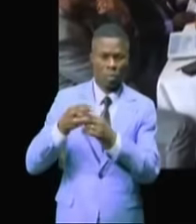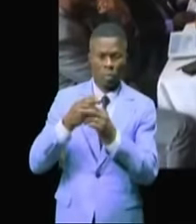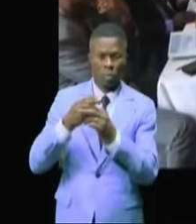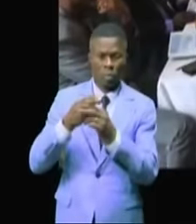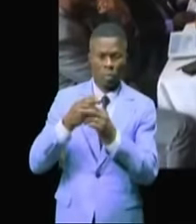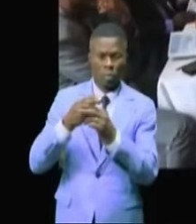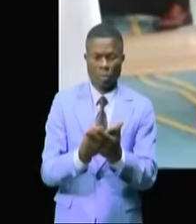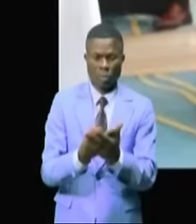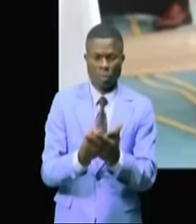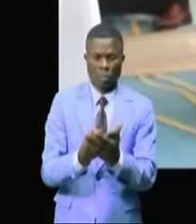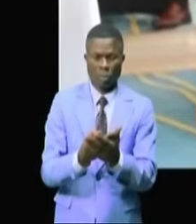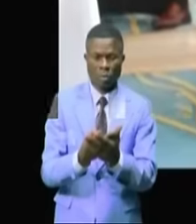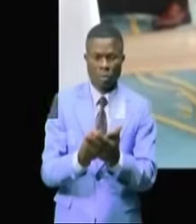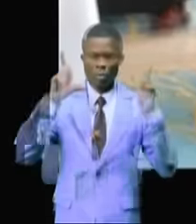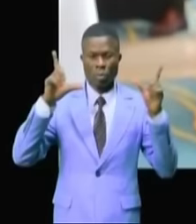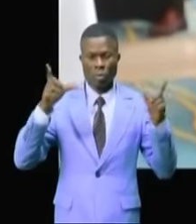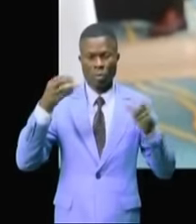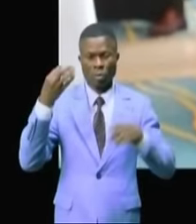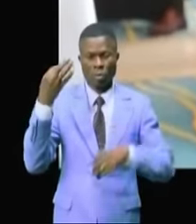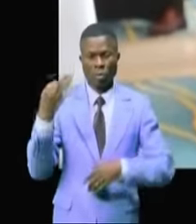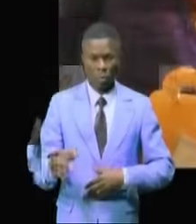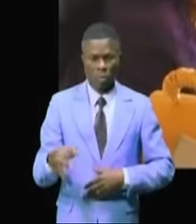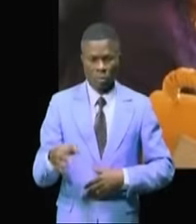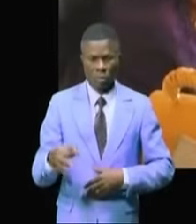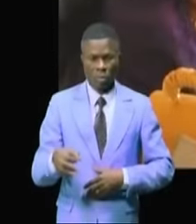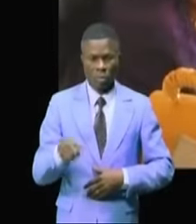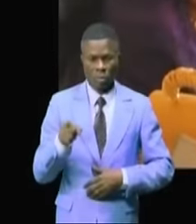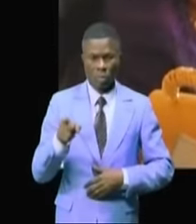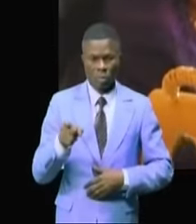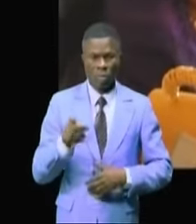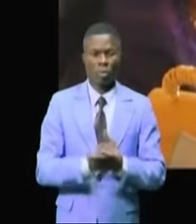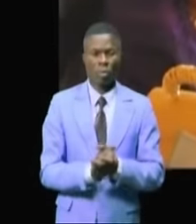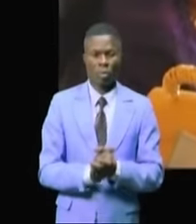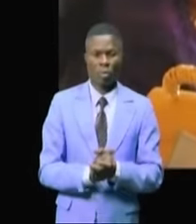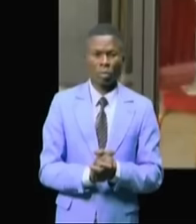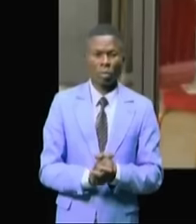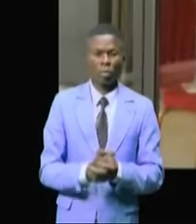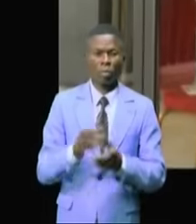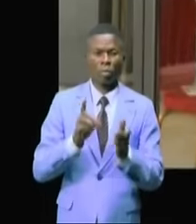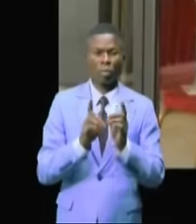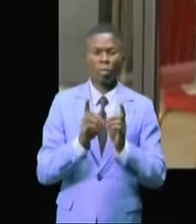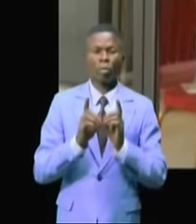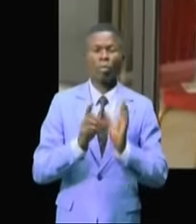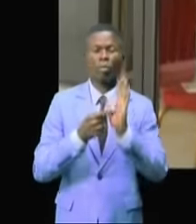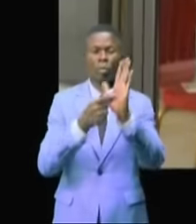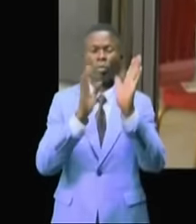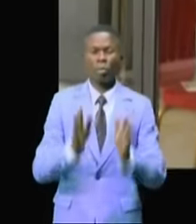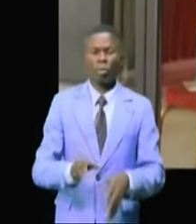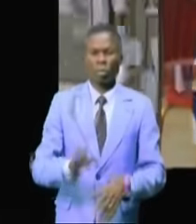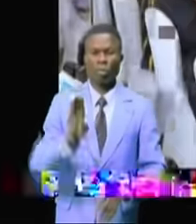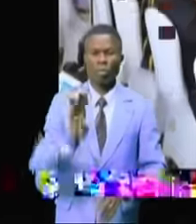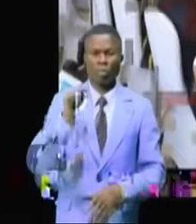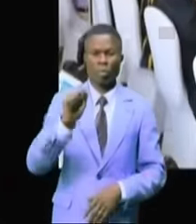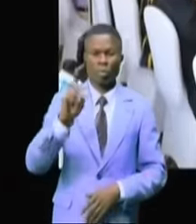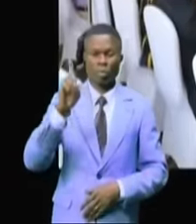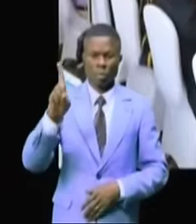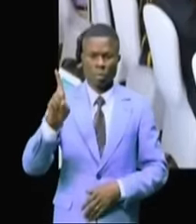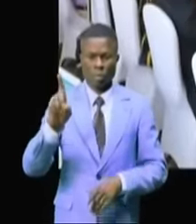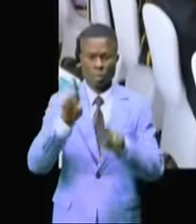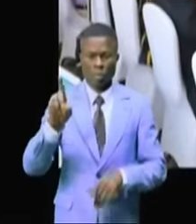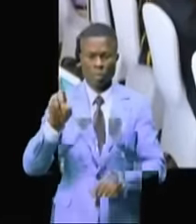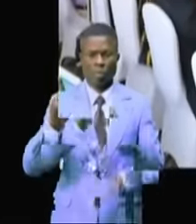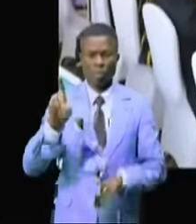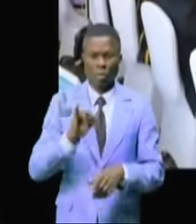finances publiques francophones subsahariennes en CREFIAF. Les délégués de la BAD, de l'Alliance GAVI et de